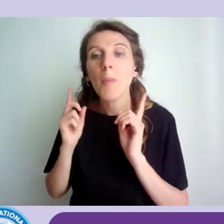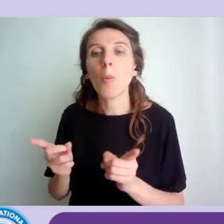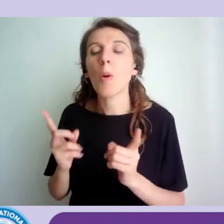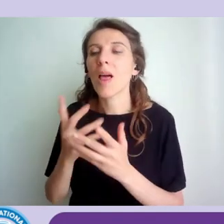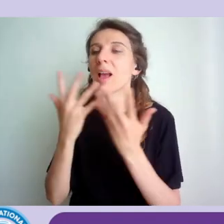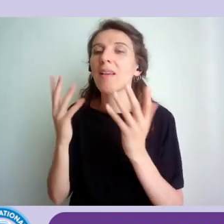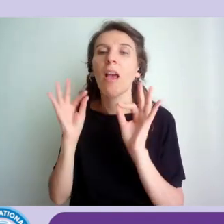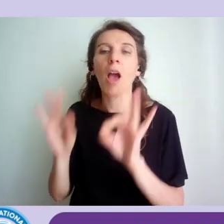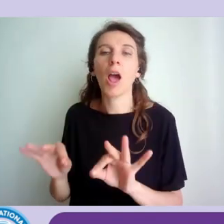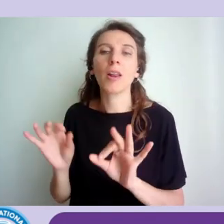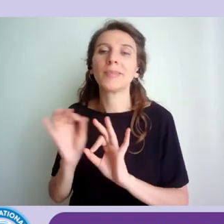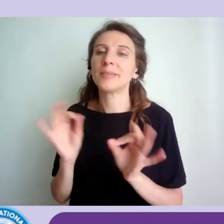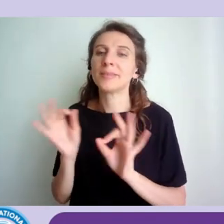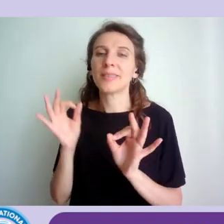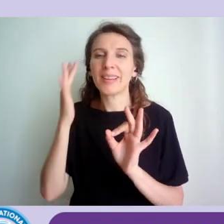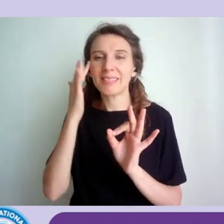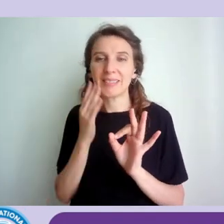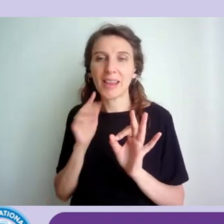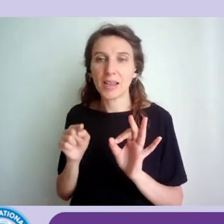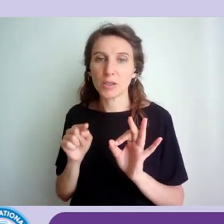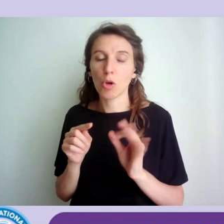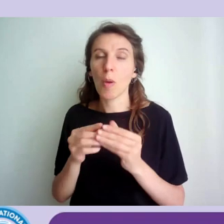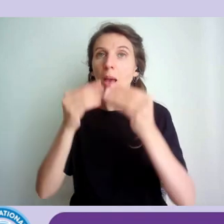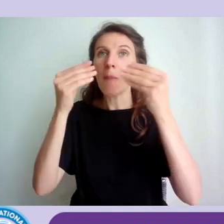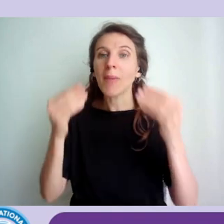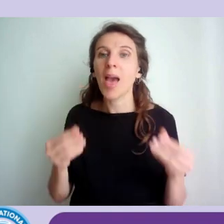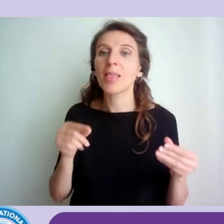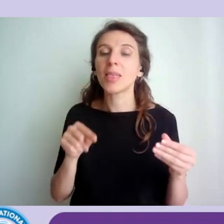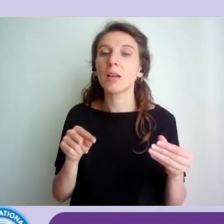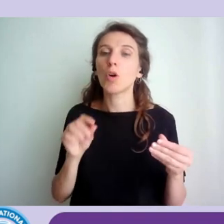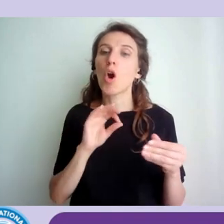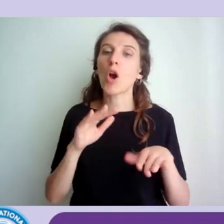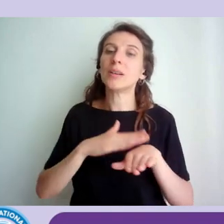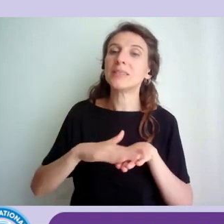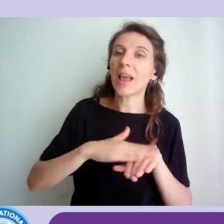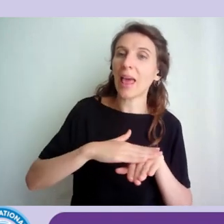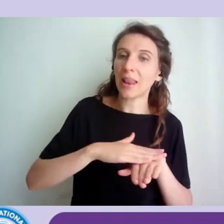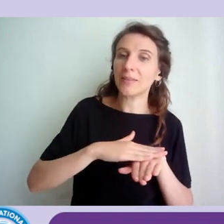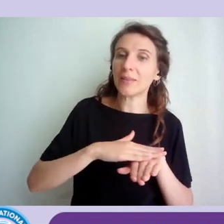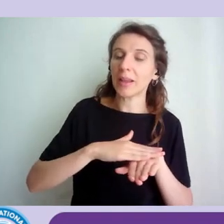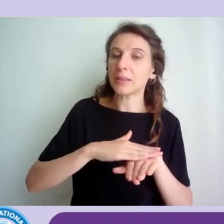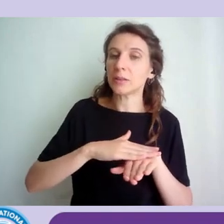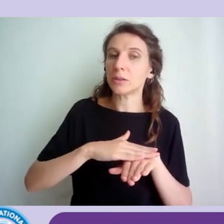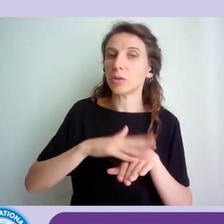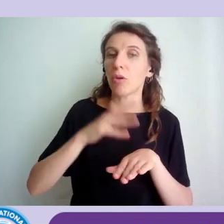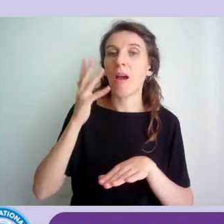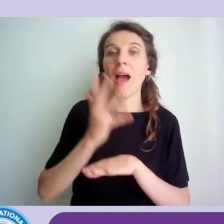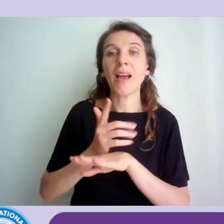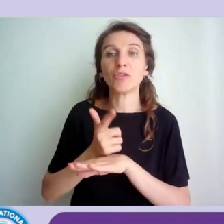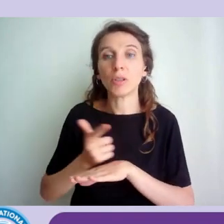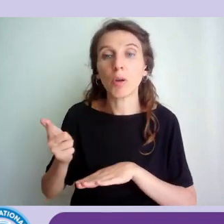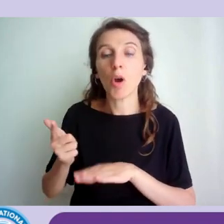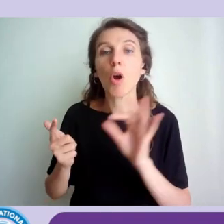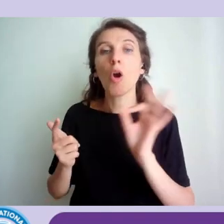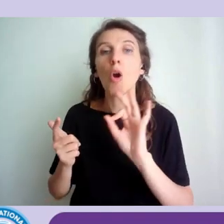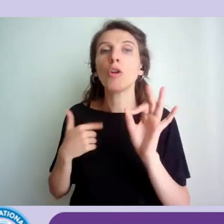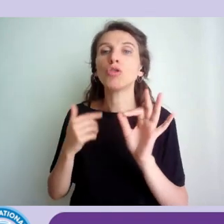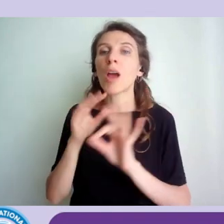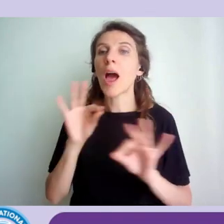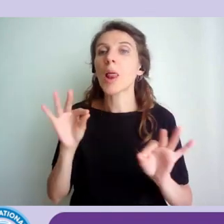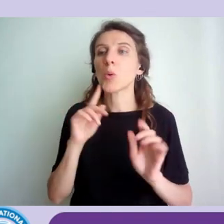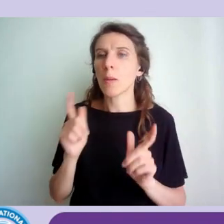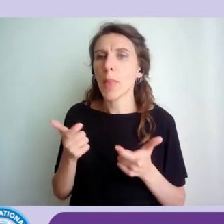una una come dire una piattaforma o un servizio non è accessibile o ci sono degli elementi